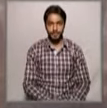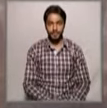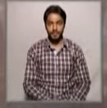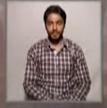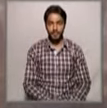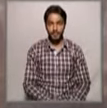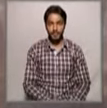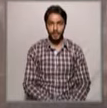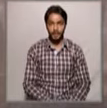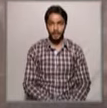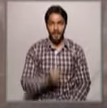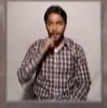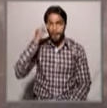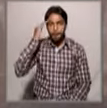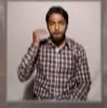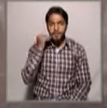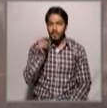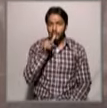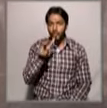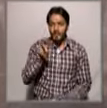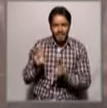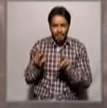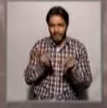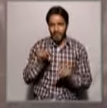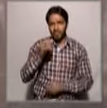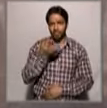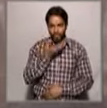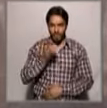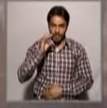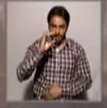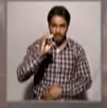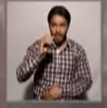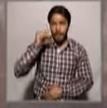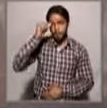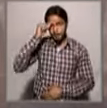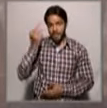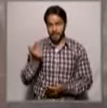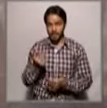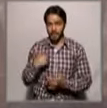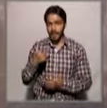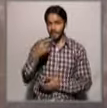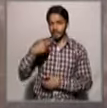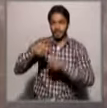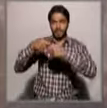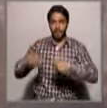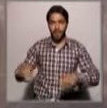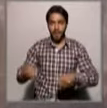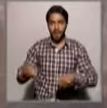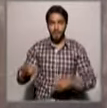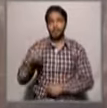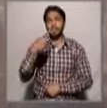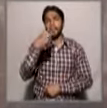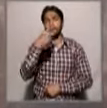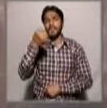هذه 100,000 هل هي على واقع التأمين، بحيث أنه لو قصر يأخذ من هذه عنده أم لا؟ فإن